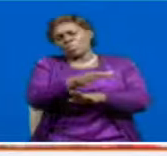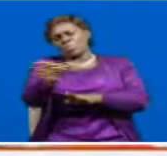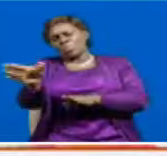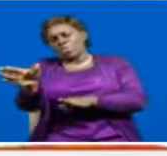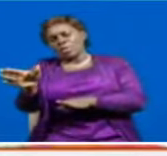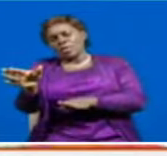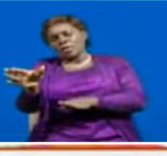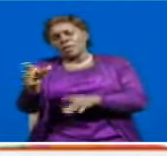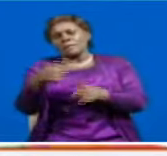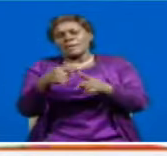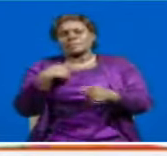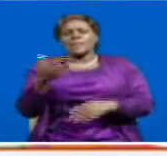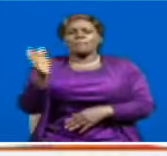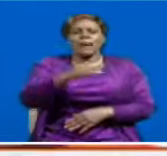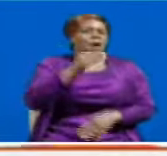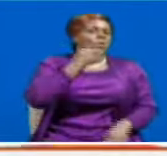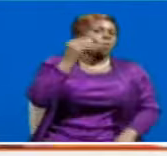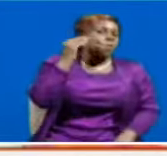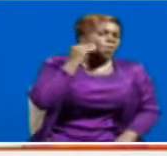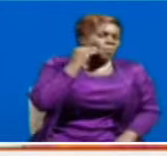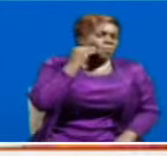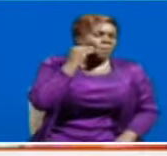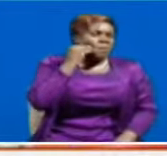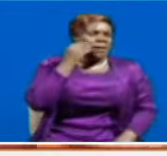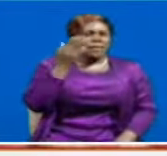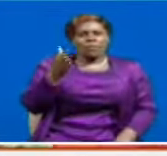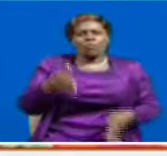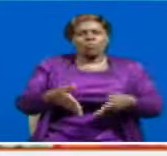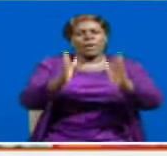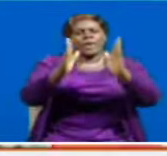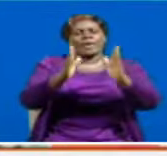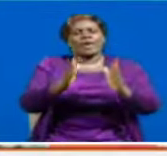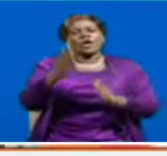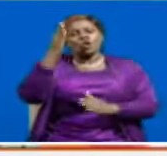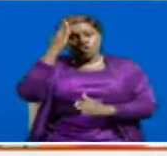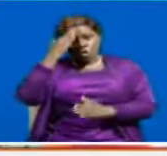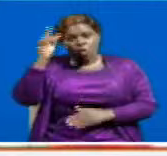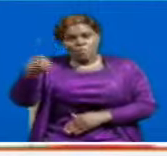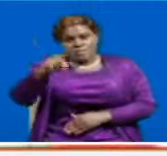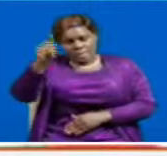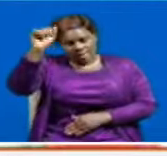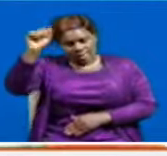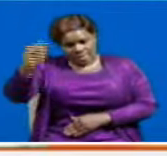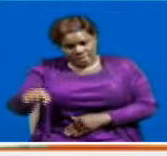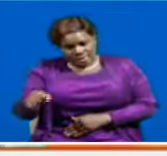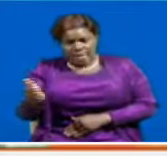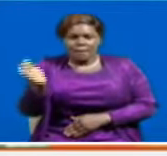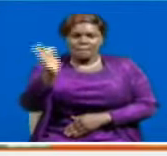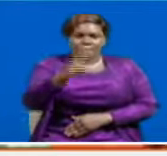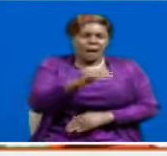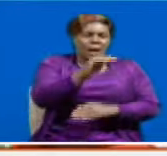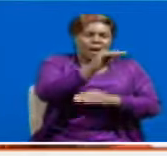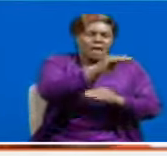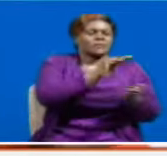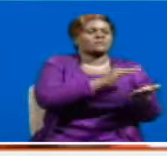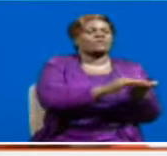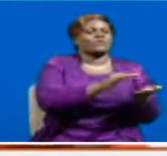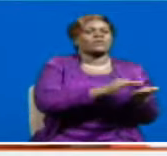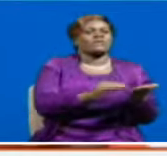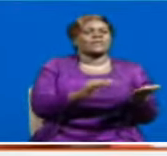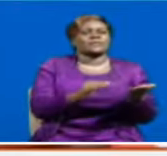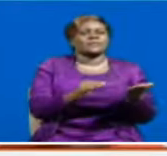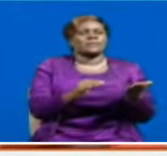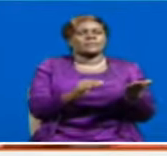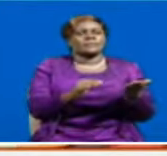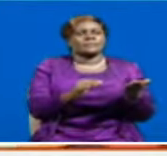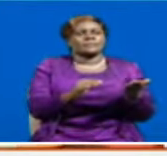nikamwambia nimepoteza network lakini nimerudi nyumbani. So that is the way to go. Ukishajua umekosea, alafu narudi na gundua kwamba ulikuwa umekosea